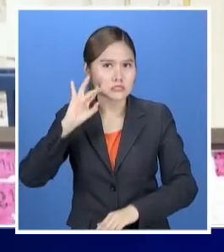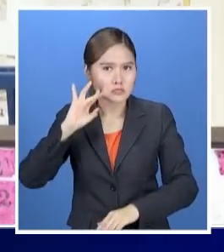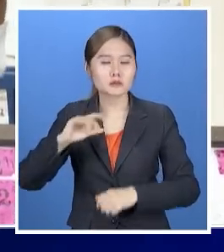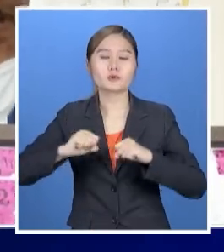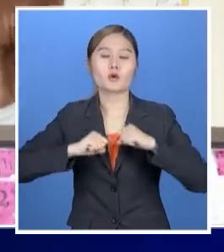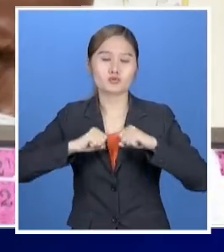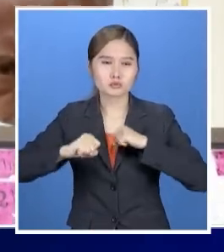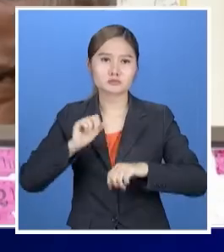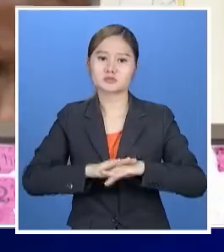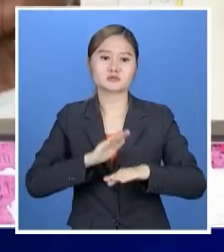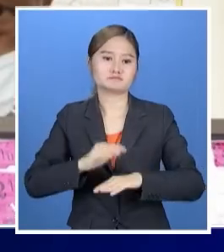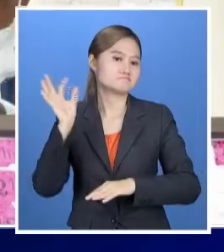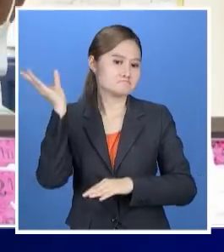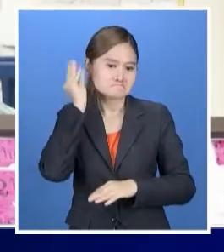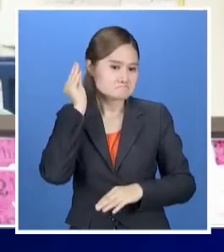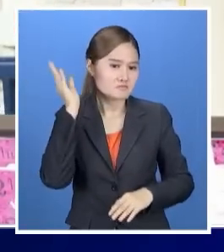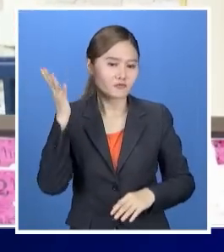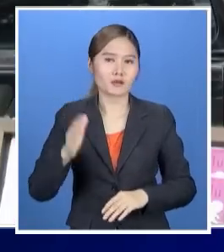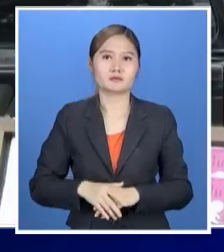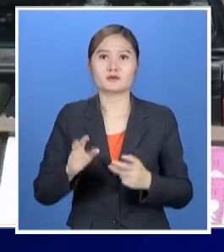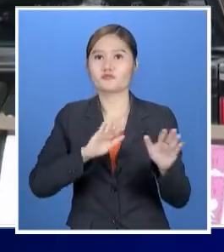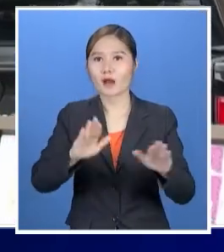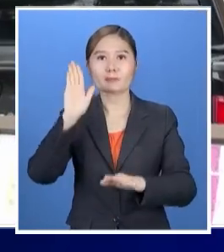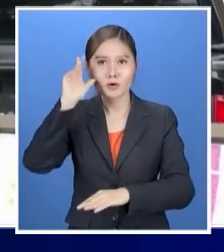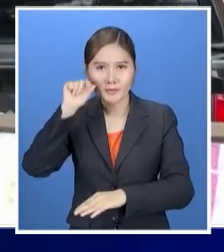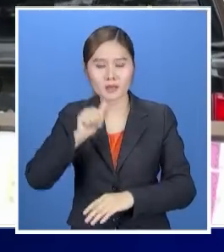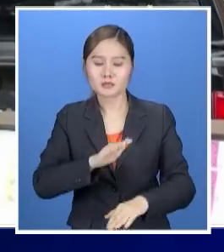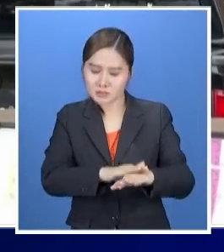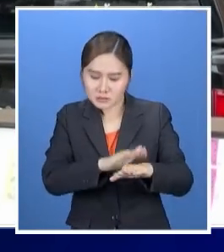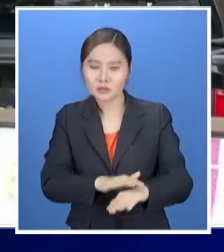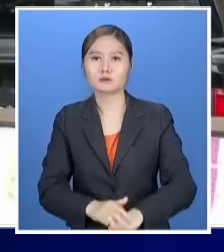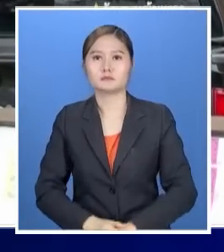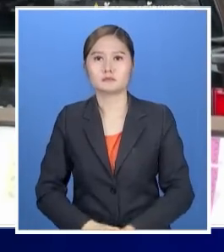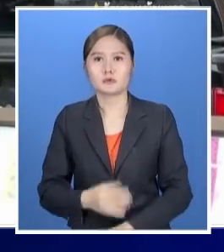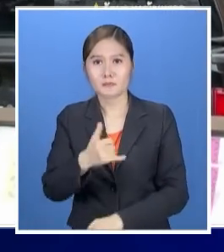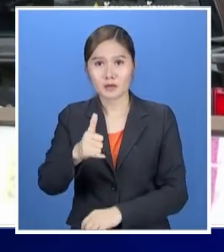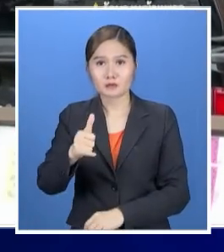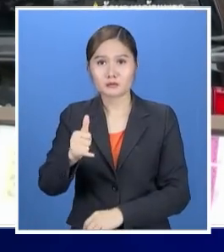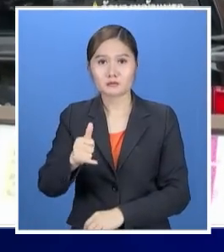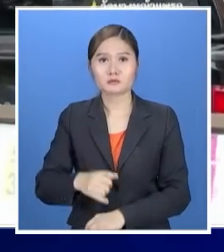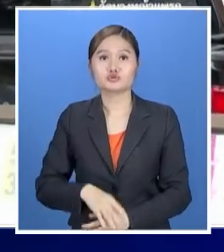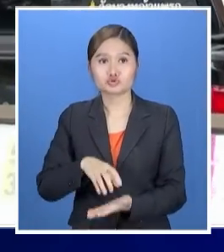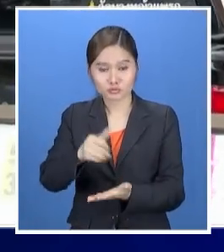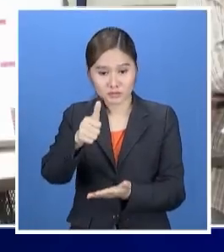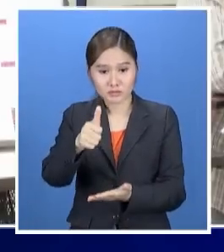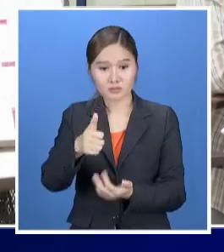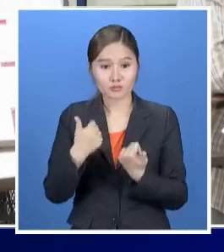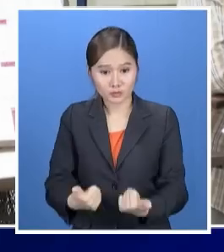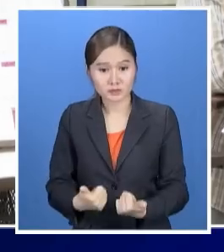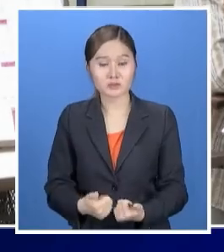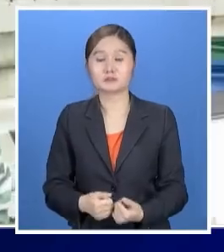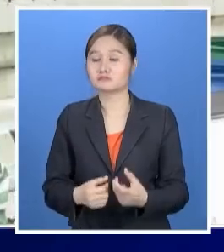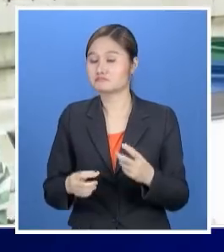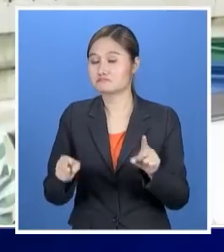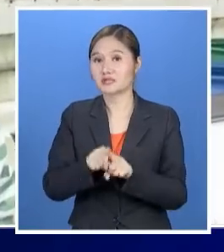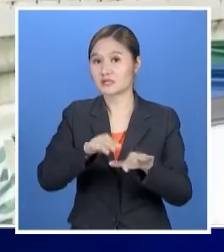ยรุ่นพอเตือนแล้วก็ไม่ค่อยฟังก็อยากจะฝากไปถึงผู้ปกครองให้มาเตือนหน่อยบางทีเนี่ยความโชคดีอาจจะไม่ได้เกิดขึ้นแบ